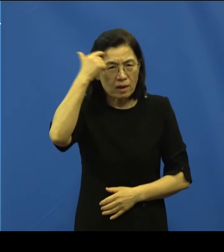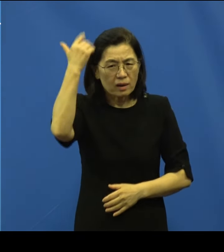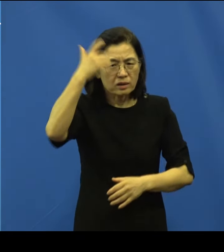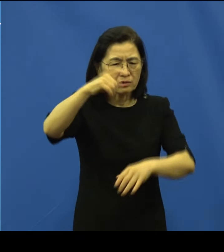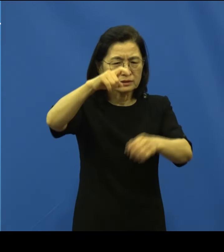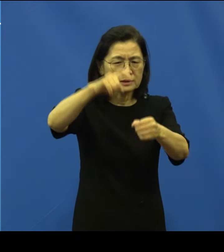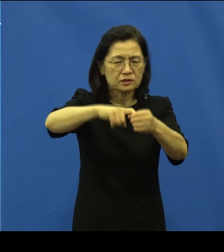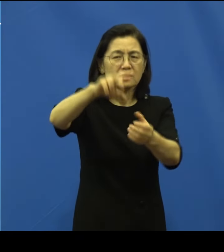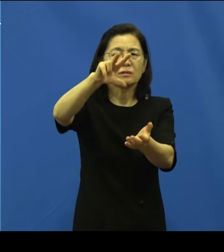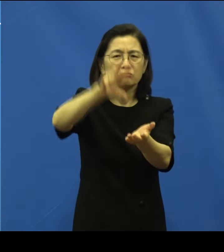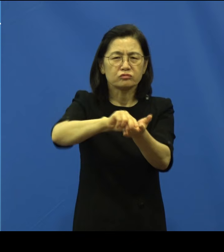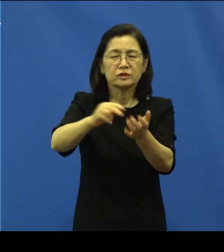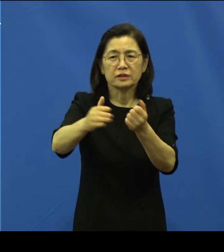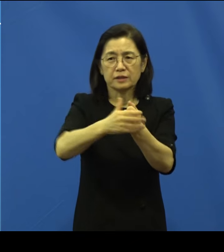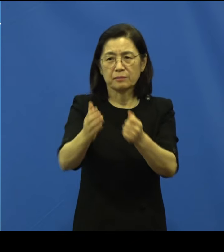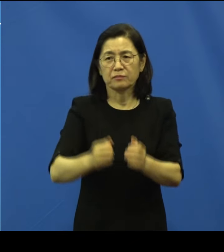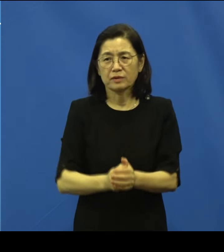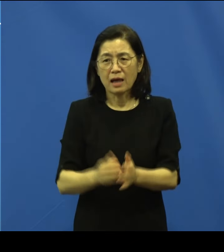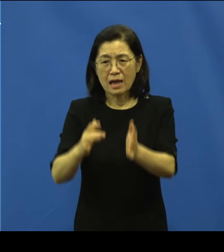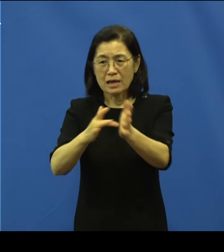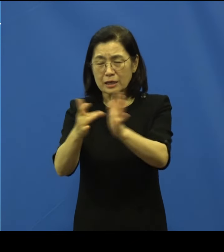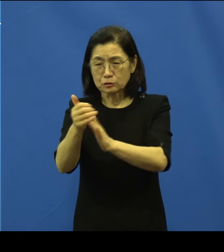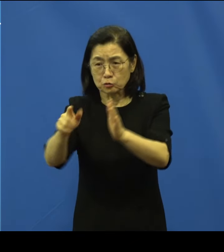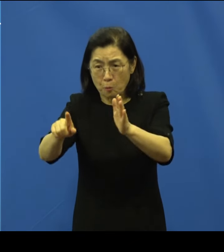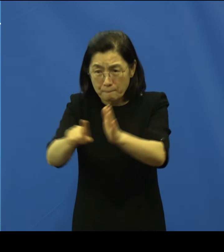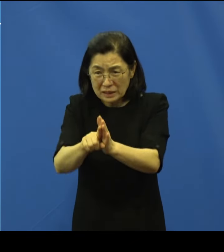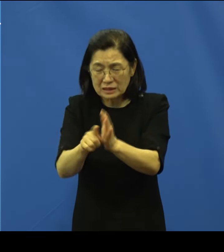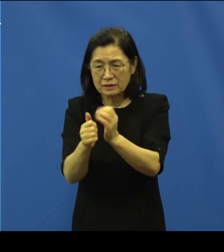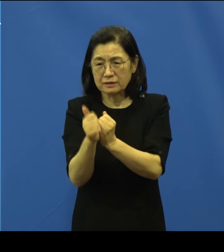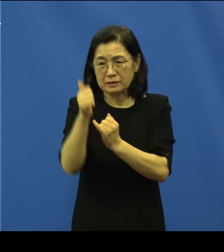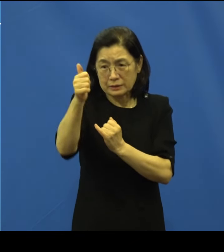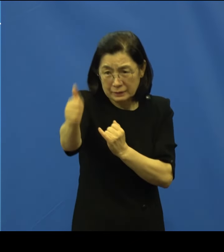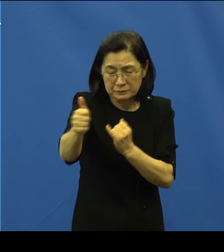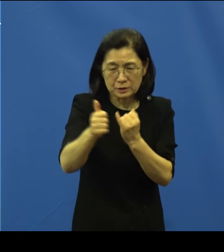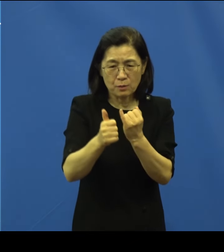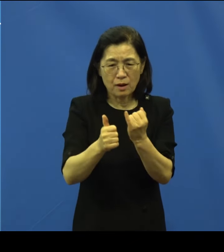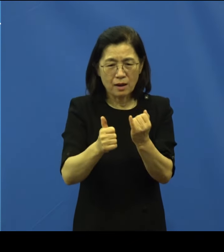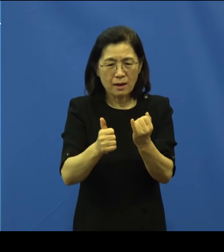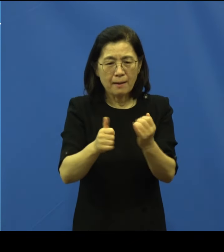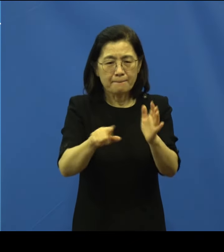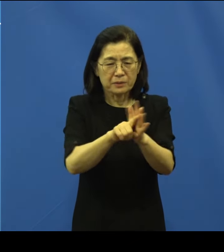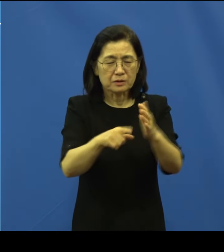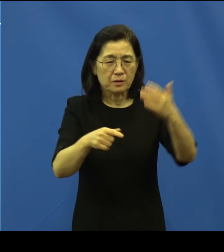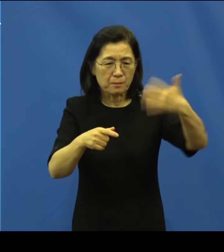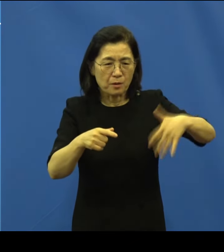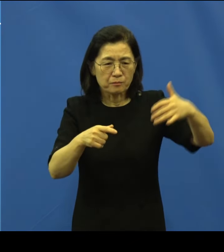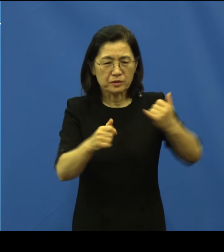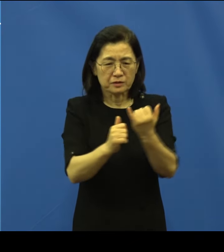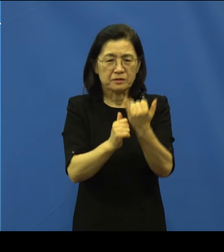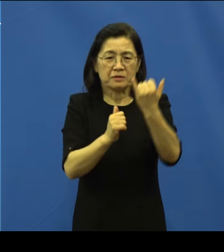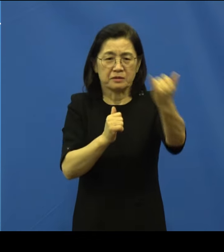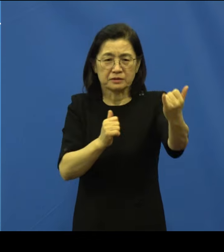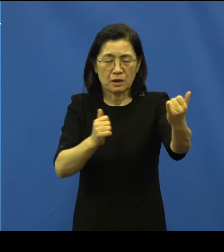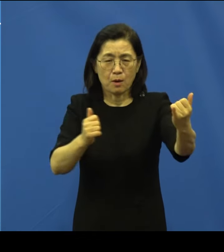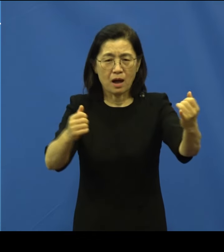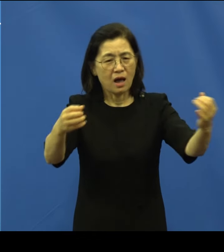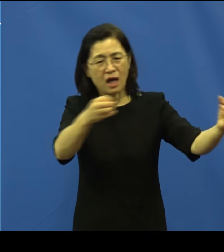안 믿는 아내나 남편하고 대화해보세요. 대화가 되는가? 못 삽니다.